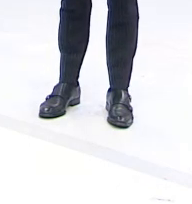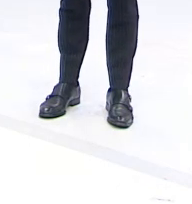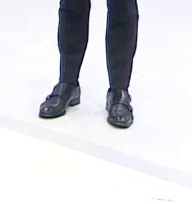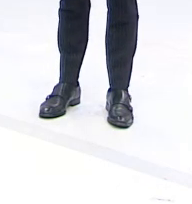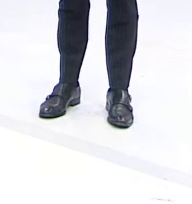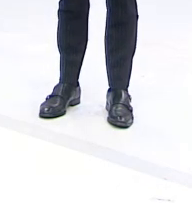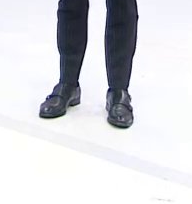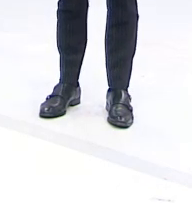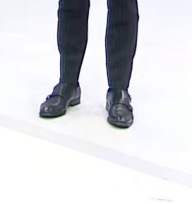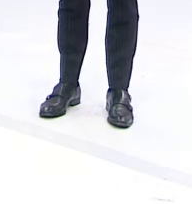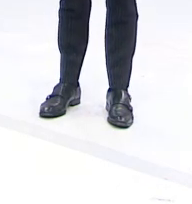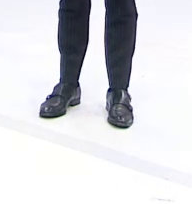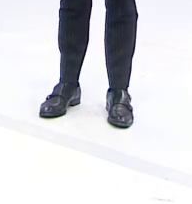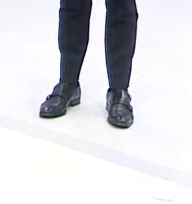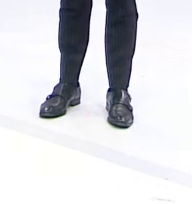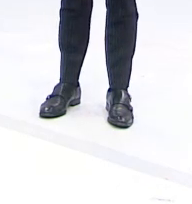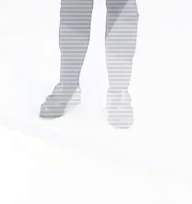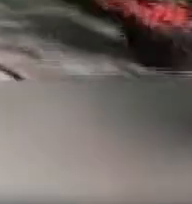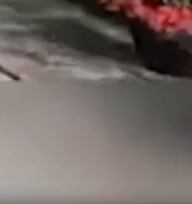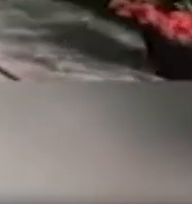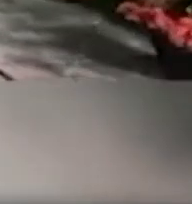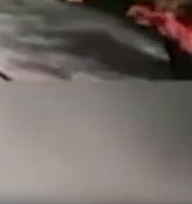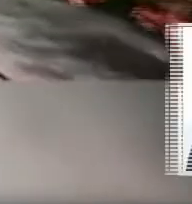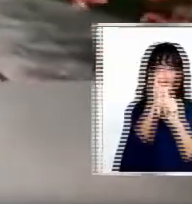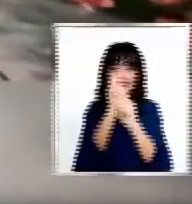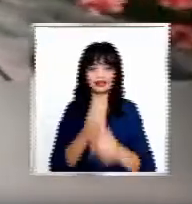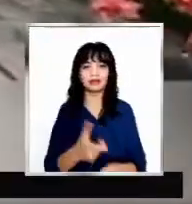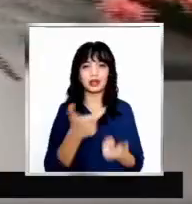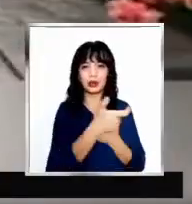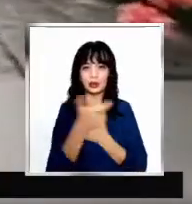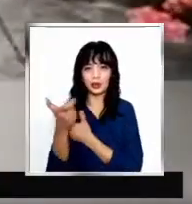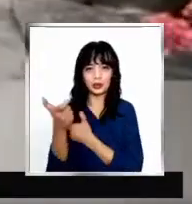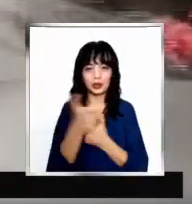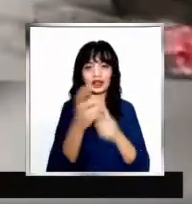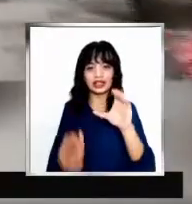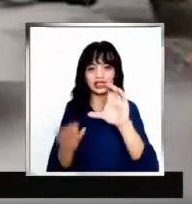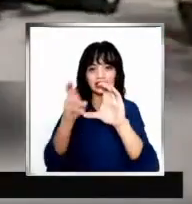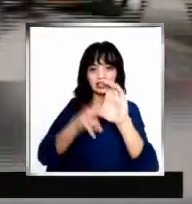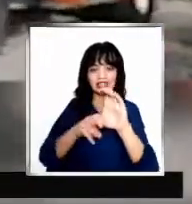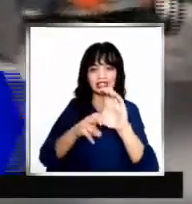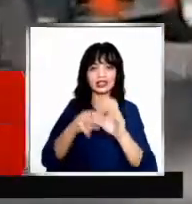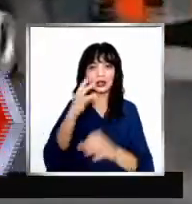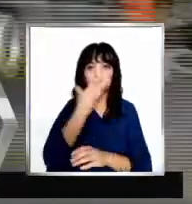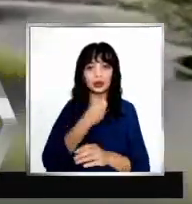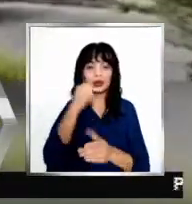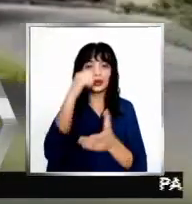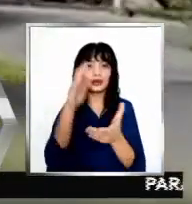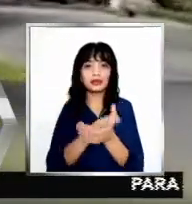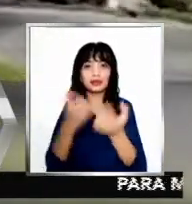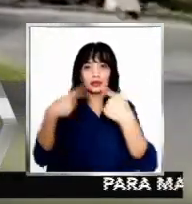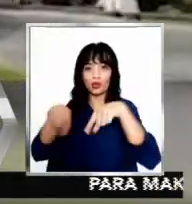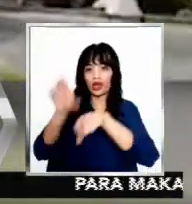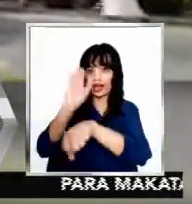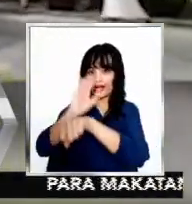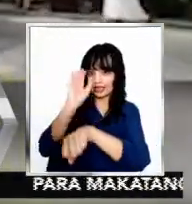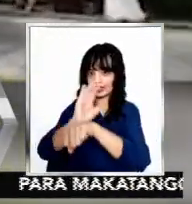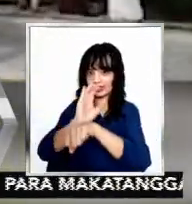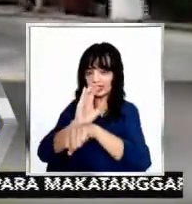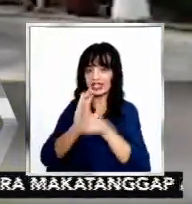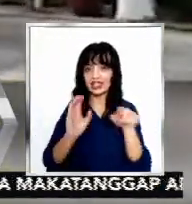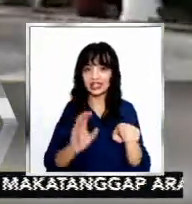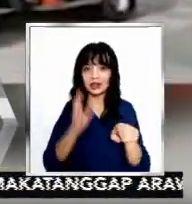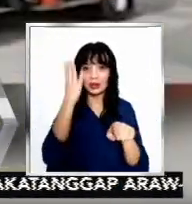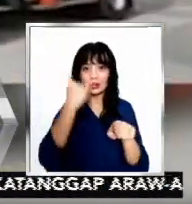ng fire truck. Fire truck ang sinakyan ng bride na si Sheila papunta sa simbahan. Ang kanya kasing groom na